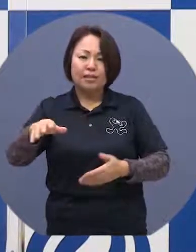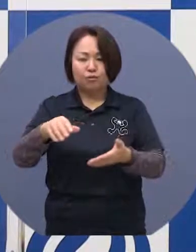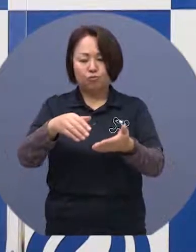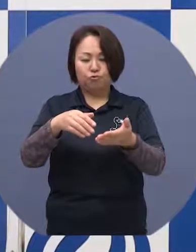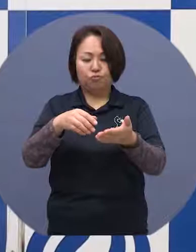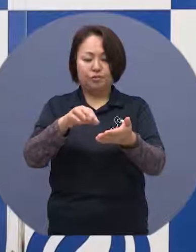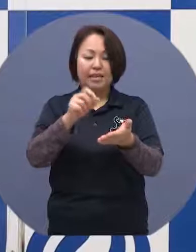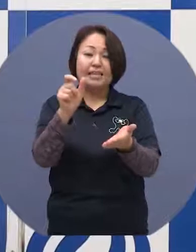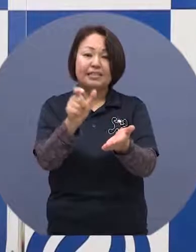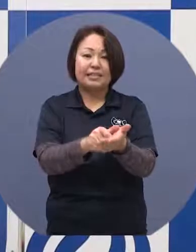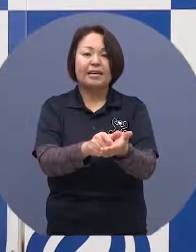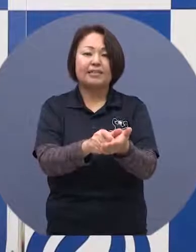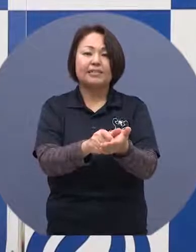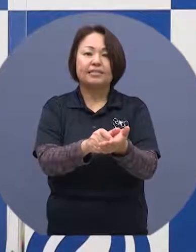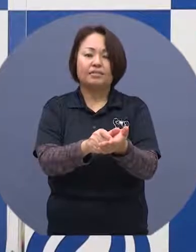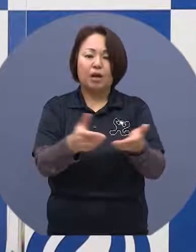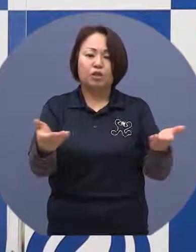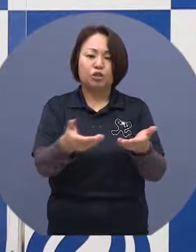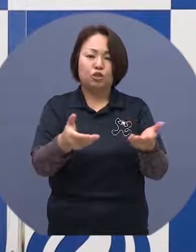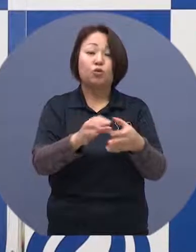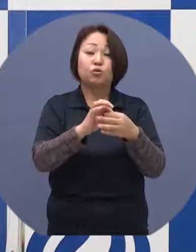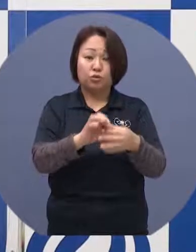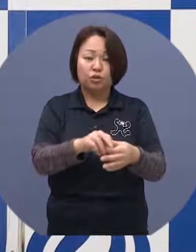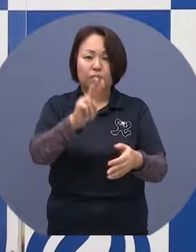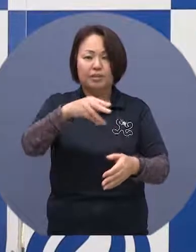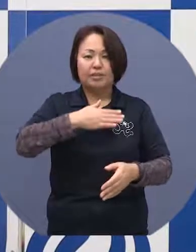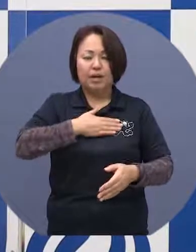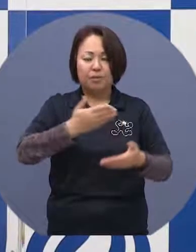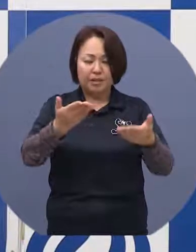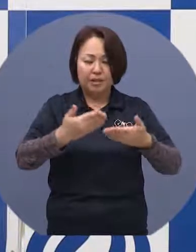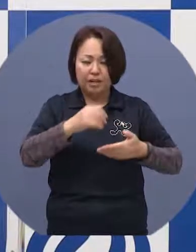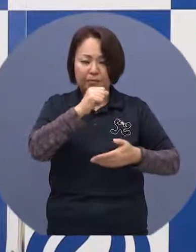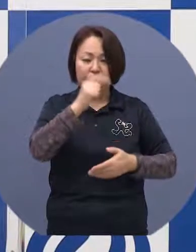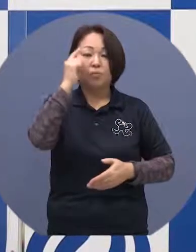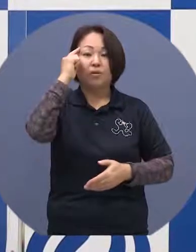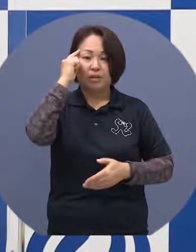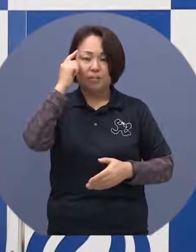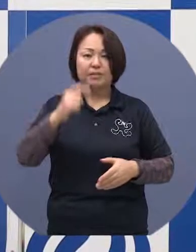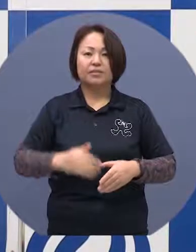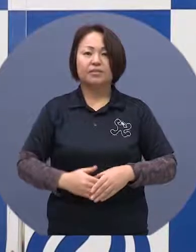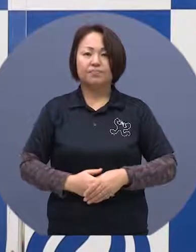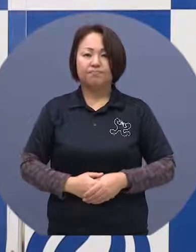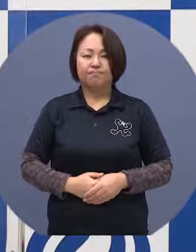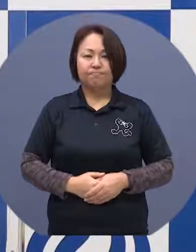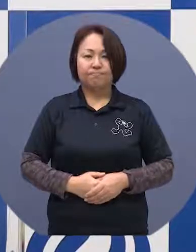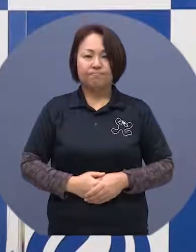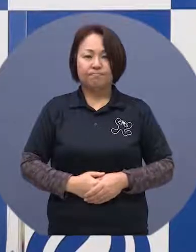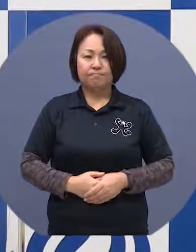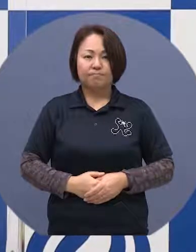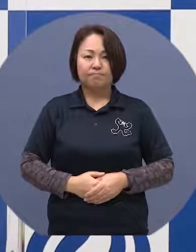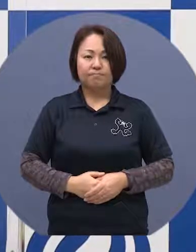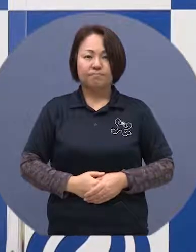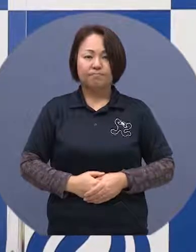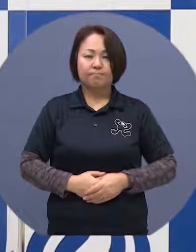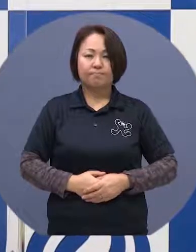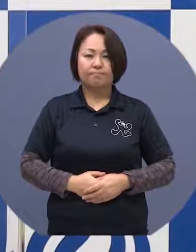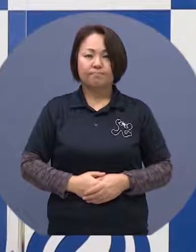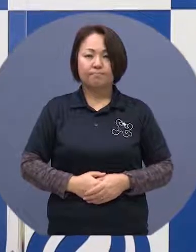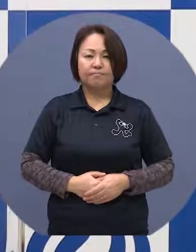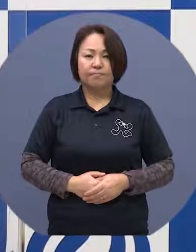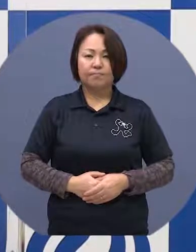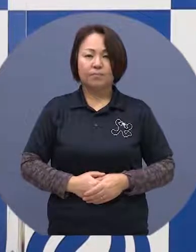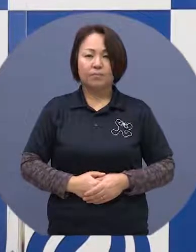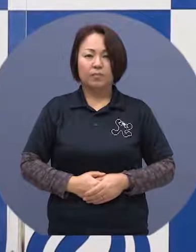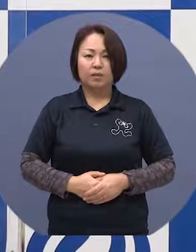事業に向けてのをご理解ご協力をいただければというふうに考えておりますあとあのあせませんあとあの